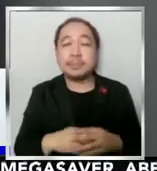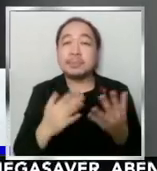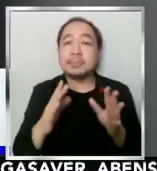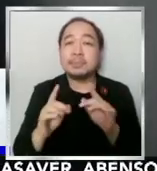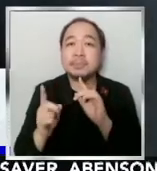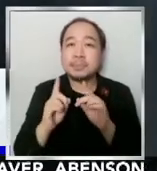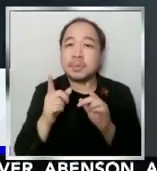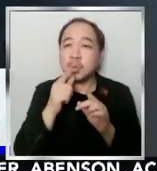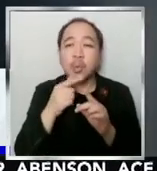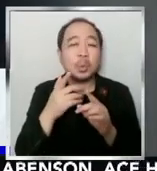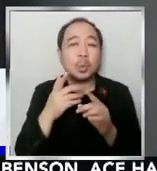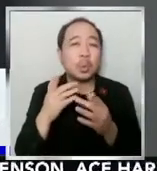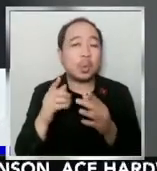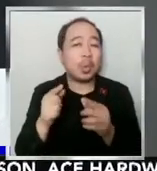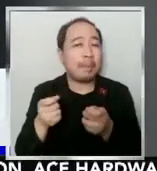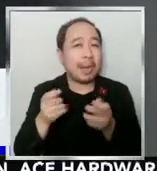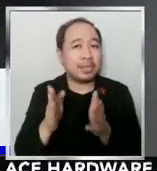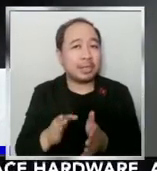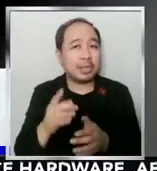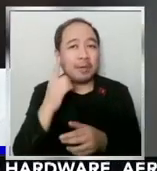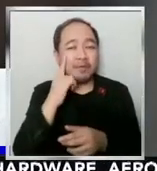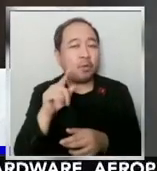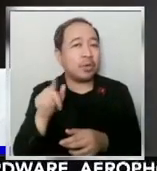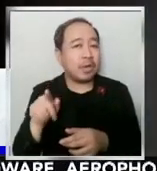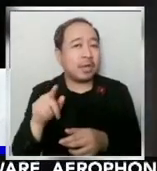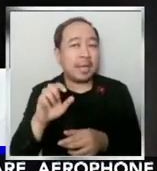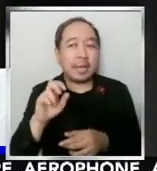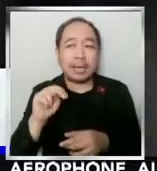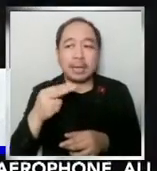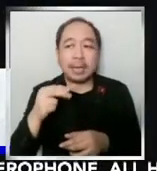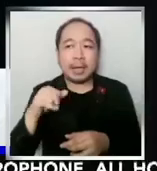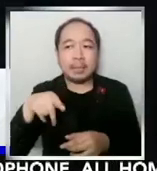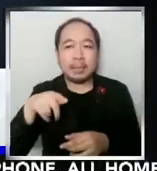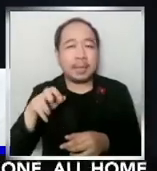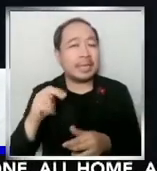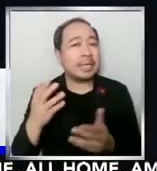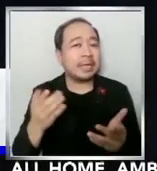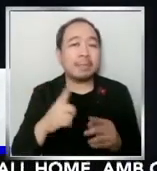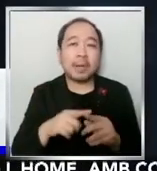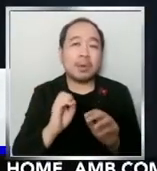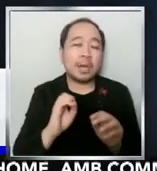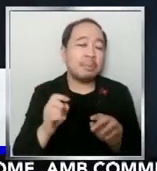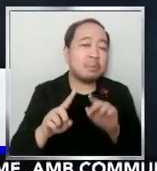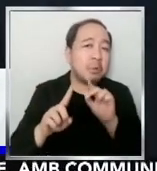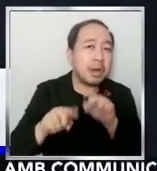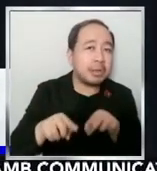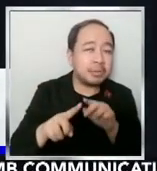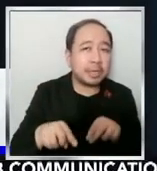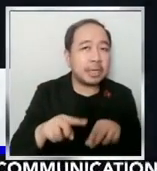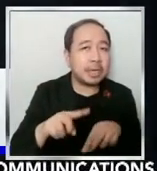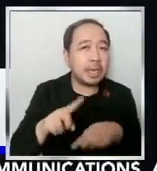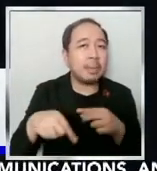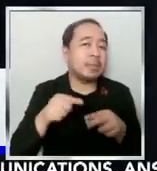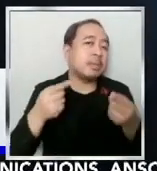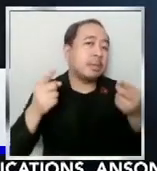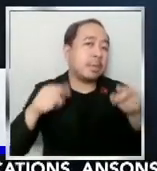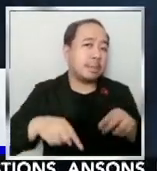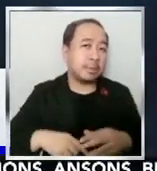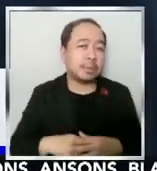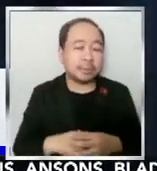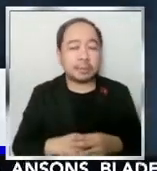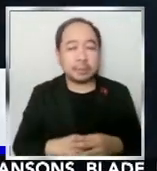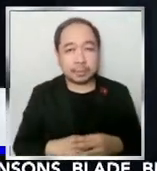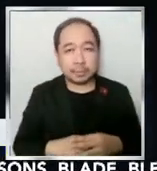dito ng K-pop group na ENHYPEN, pero hindi pa sila nagbibigay ng pahayag o reaksyon sa issue. Para sa GMA